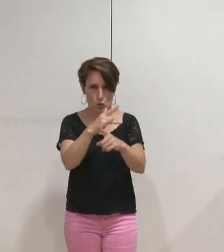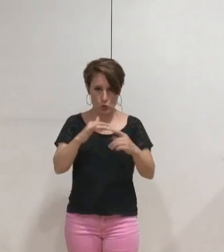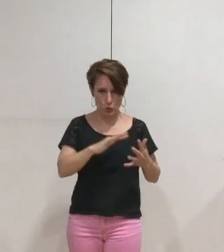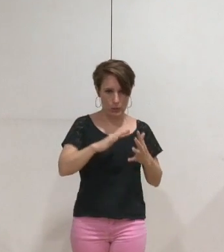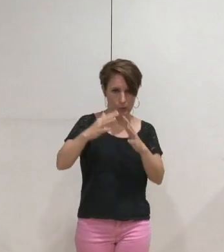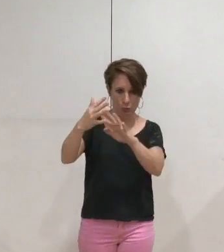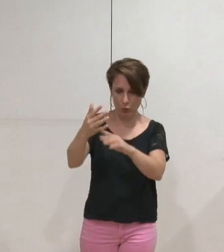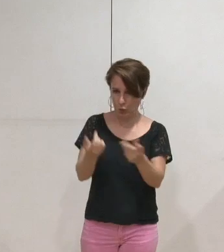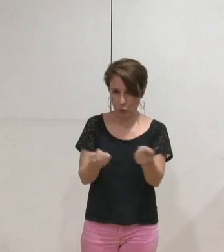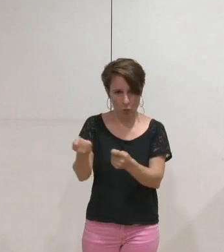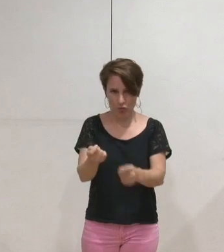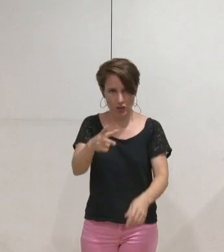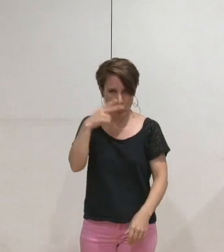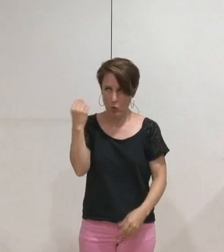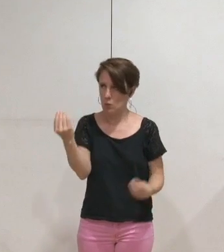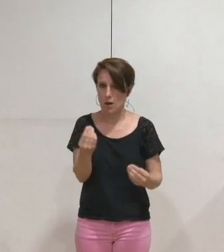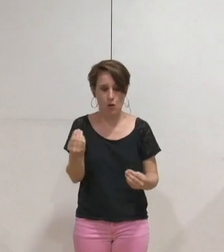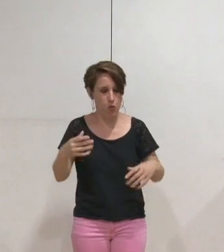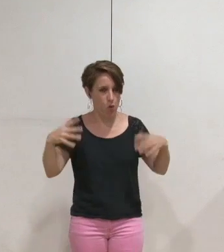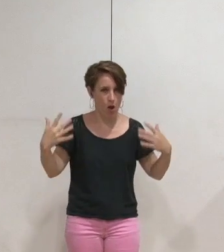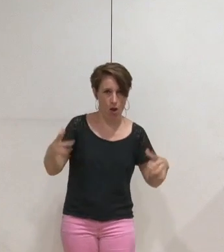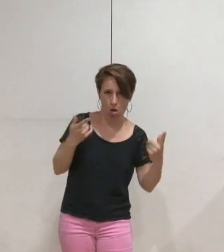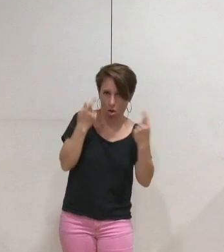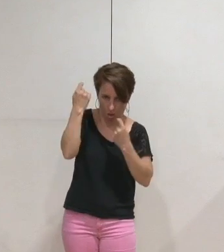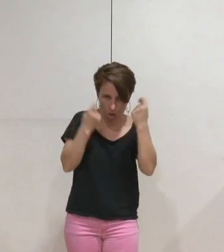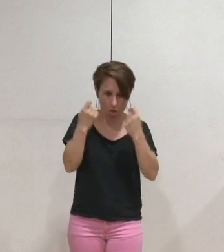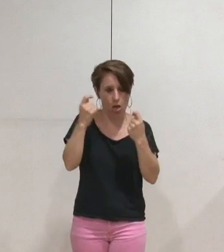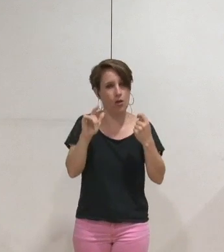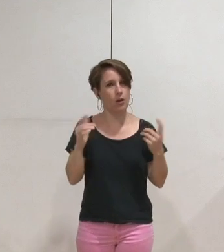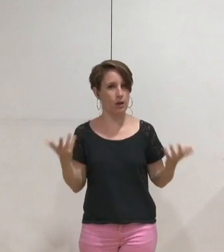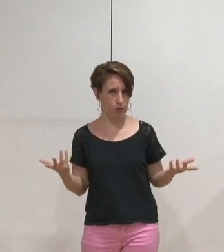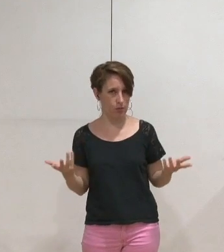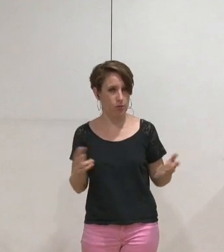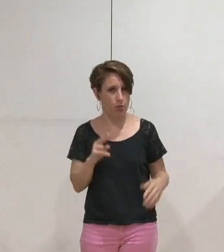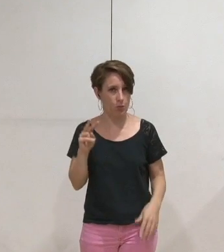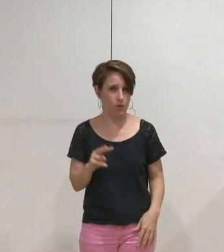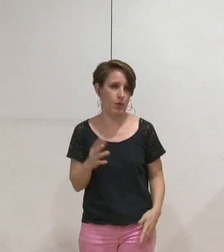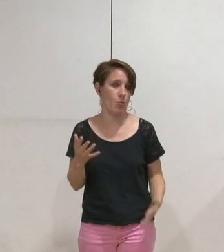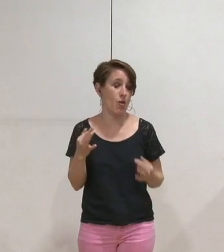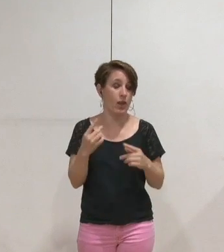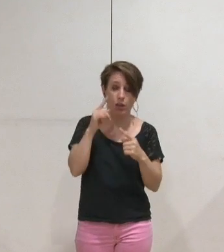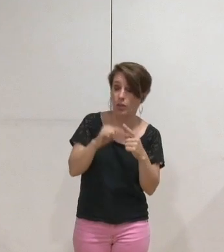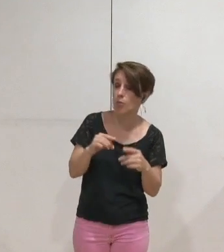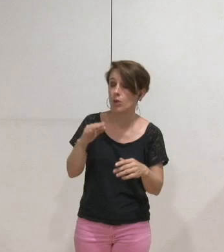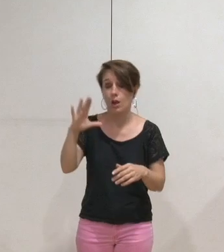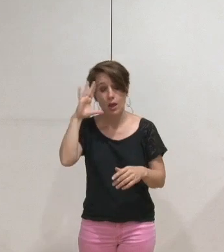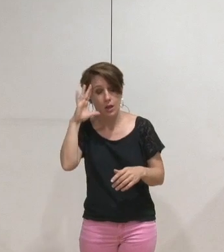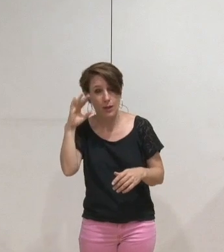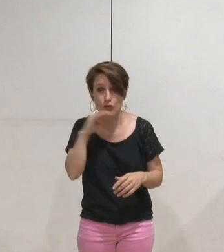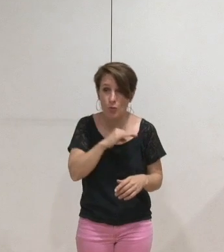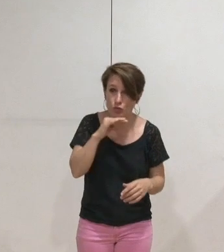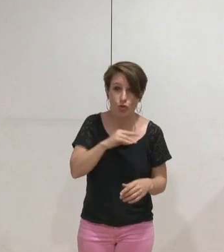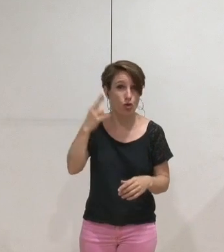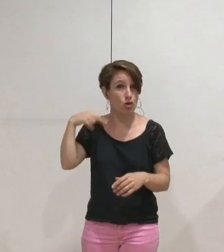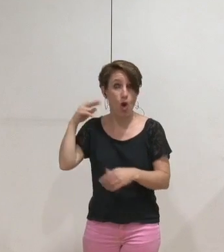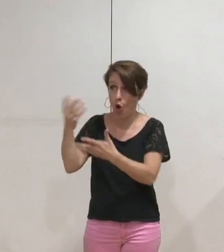façon inumaine cette question de l'hébergement d'urgence et cette question des bidonville et de l'accueil aujourd'hui des Romes